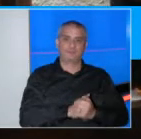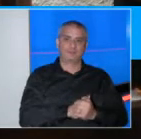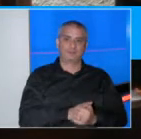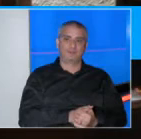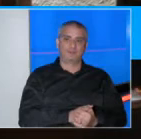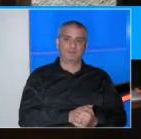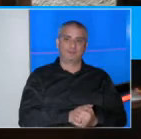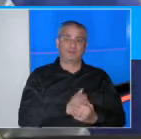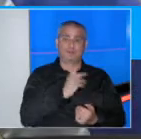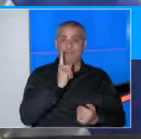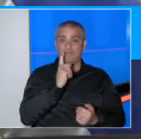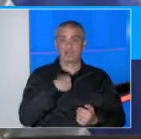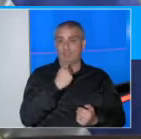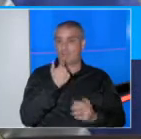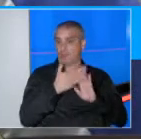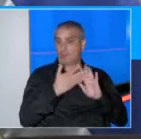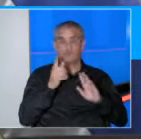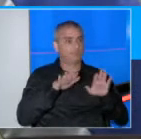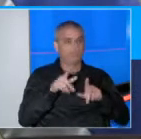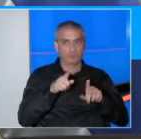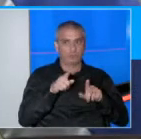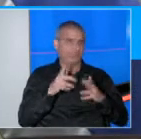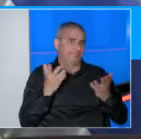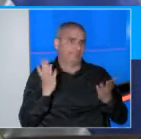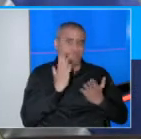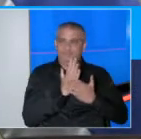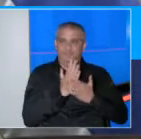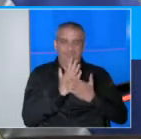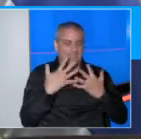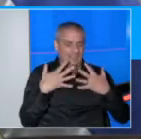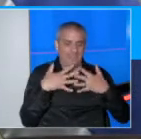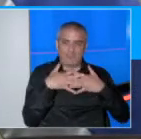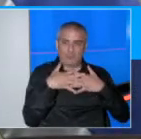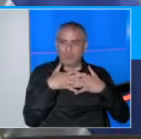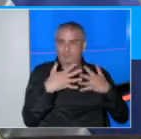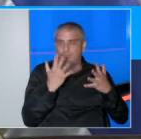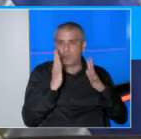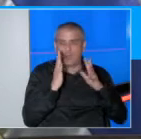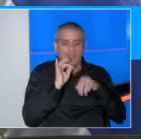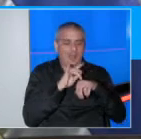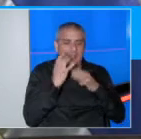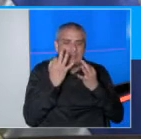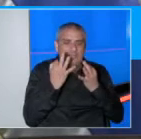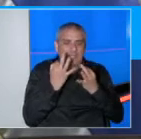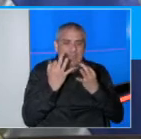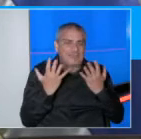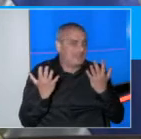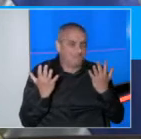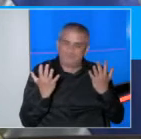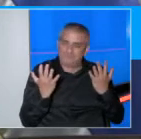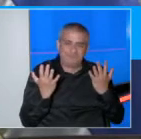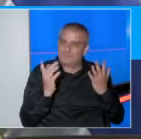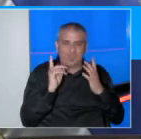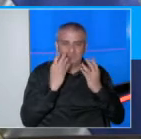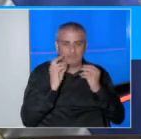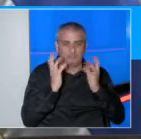אחר. עם זאת, אני חייב לומר, זאת ממשלה שהיא ממילא, החיבורים שלה הם כל כך עדינים ורגישים, שלא צריך